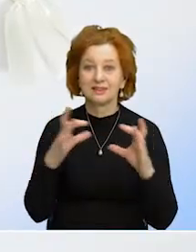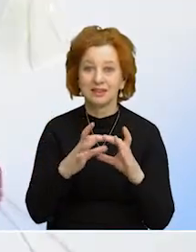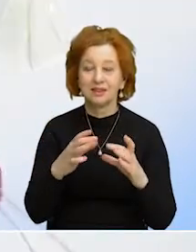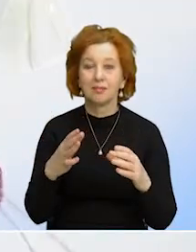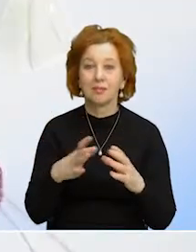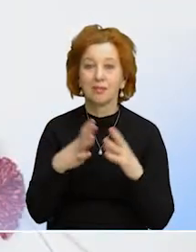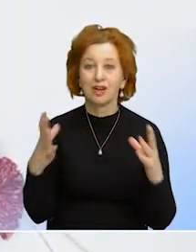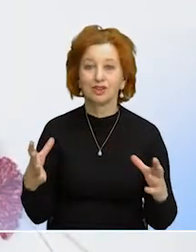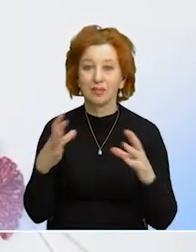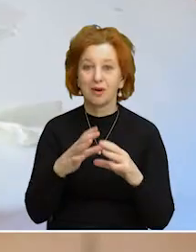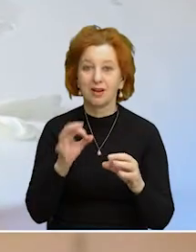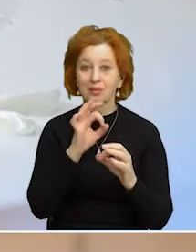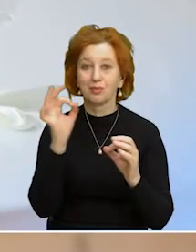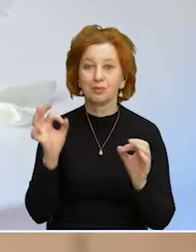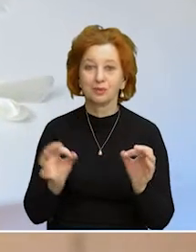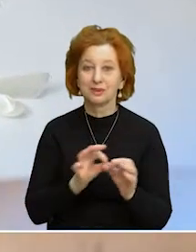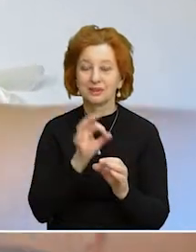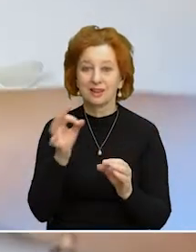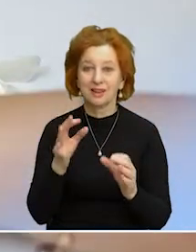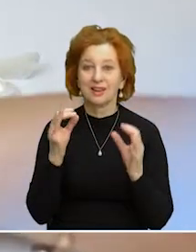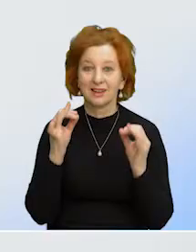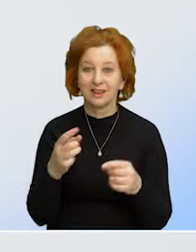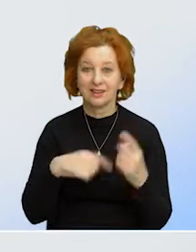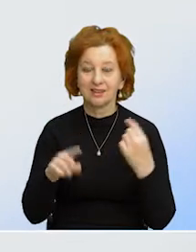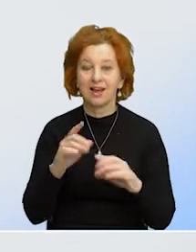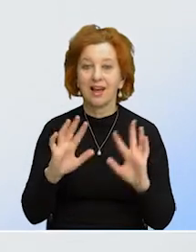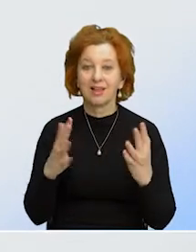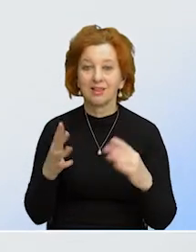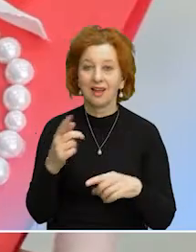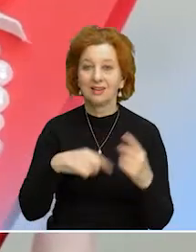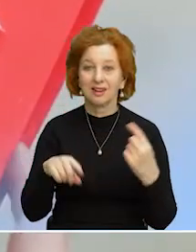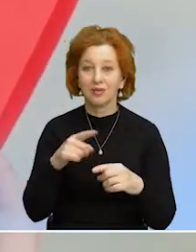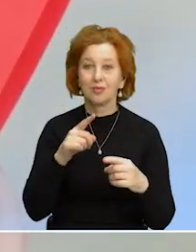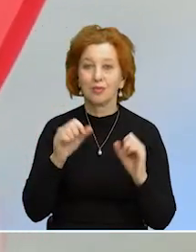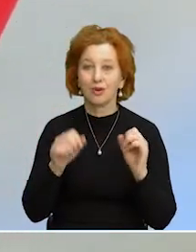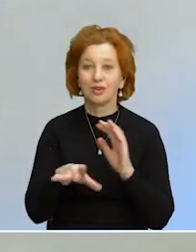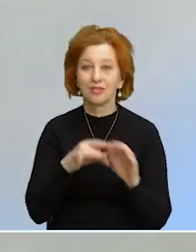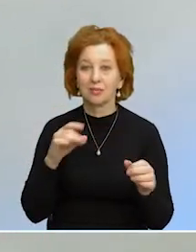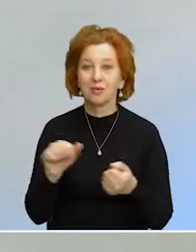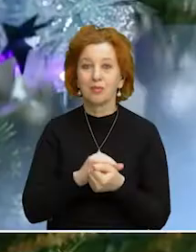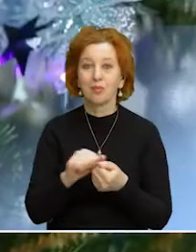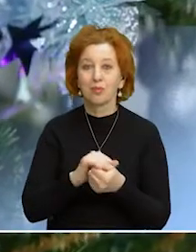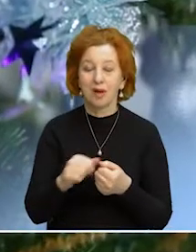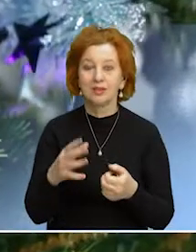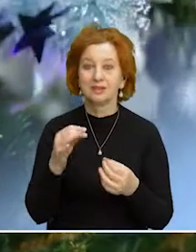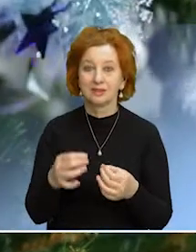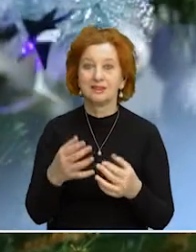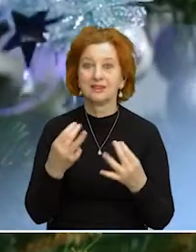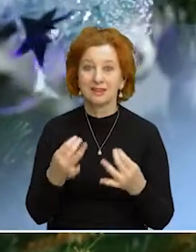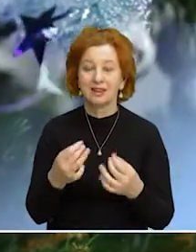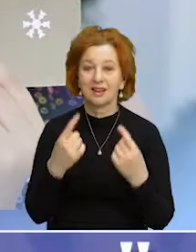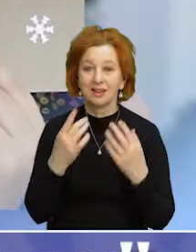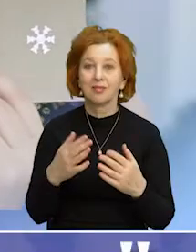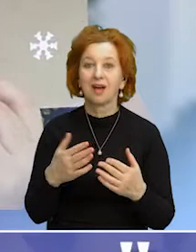чередуя большие и маленькие бусины. Сверху приклейте бант и атласную ленту. Вы можете выбрать цвета бумаги и бусин на свой